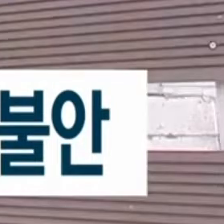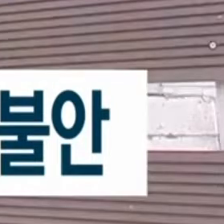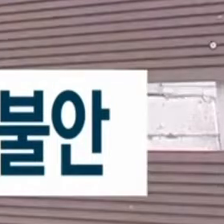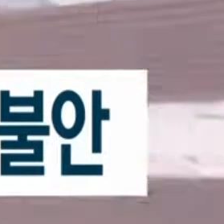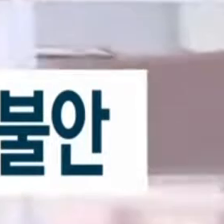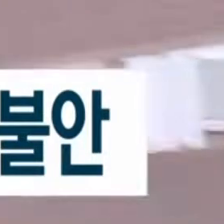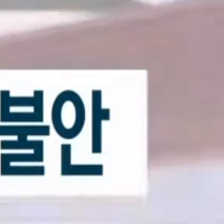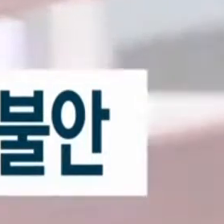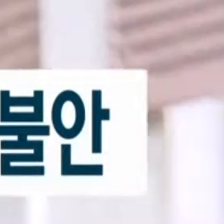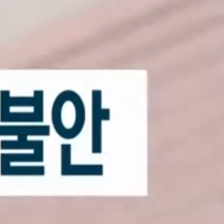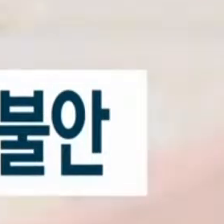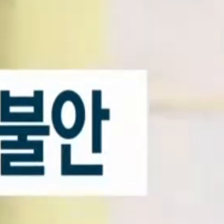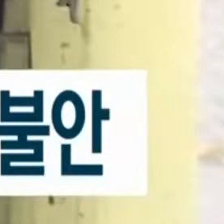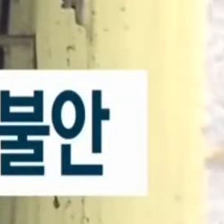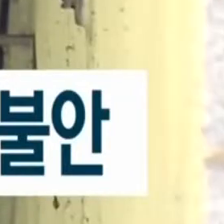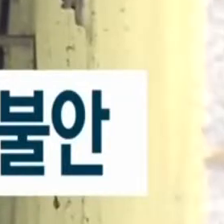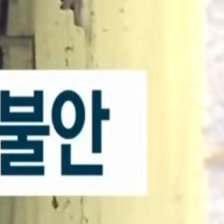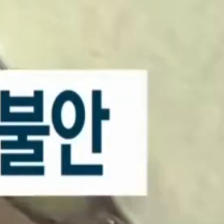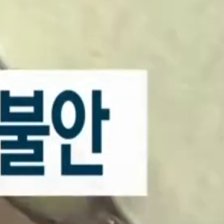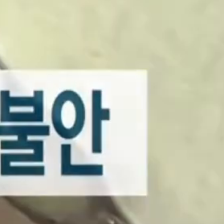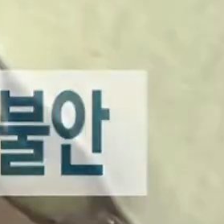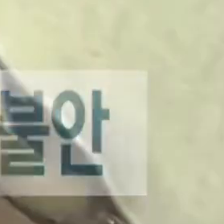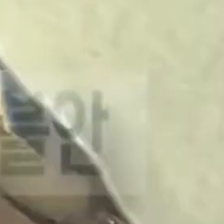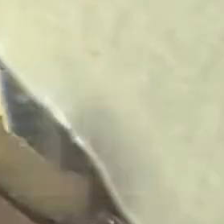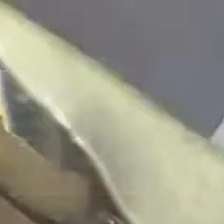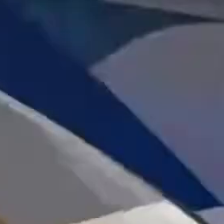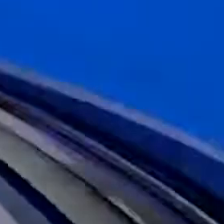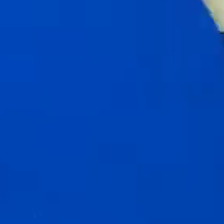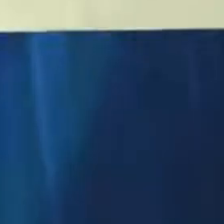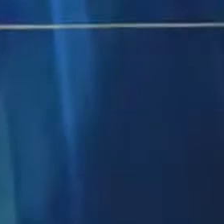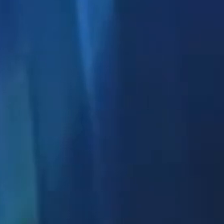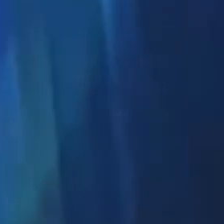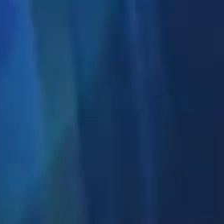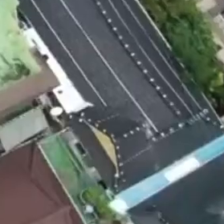언제 인명피해가 발생할지 모른다며 불안감을 호소하고 있습니다.